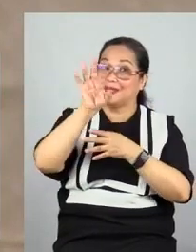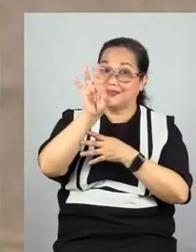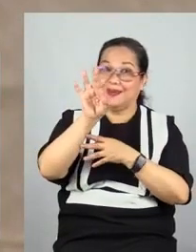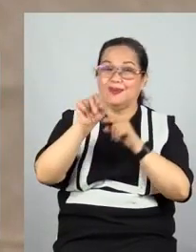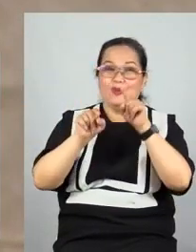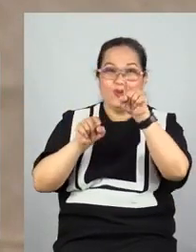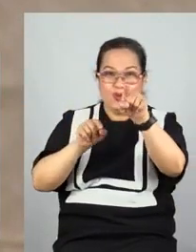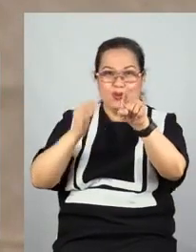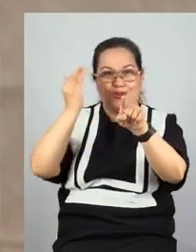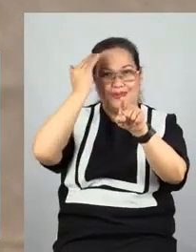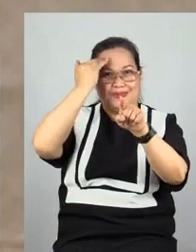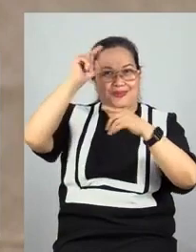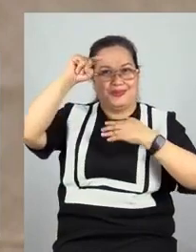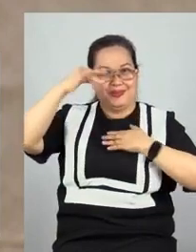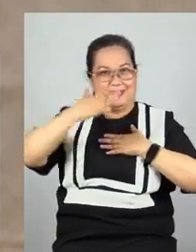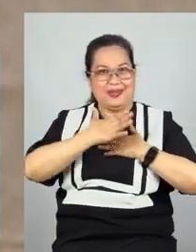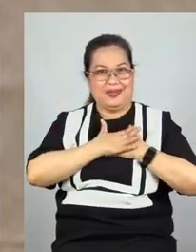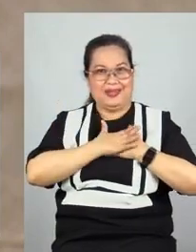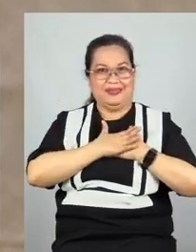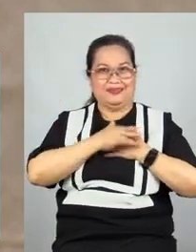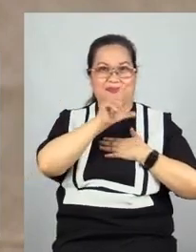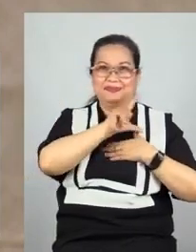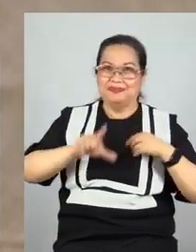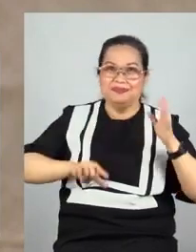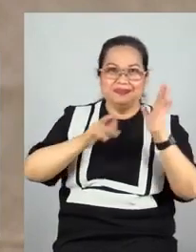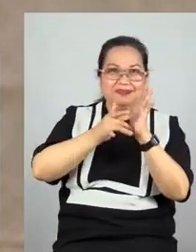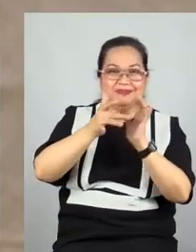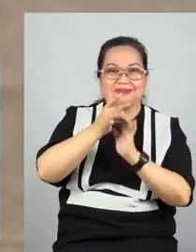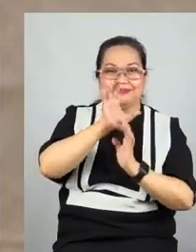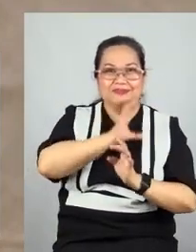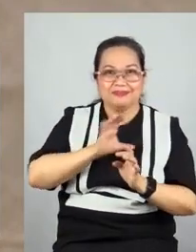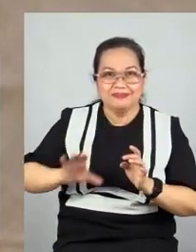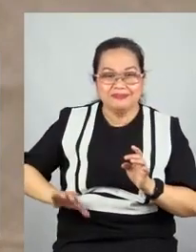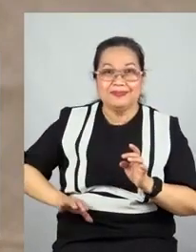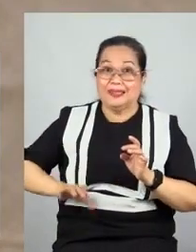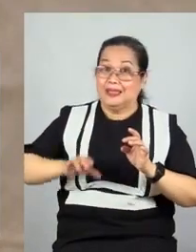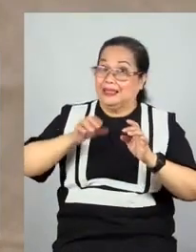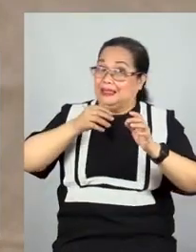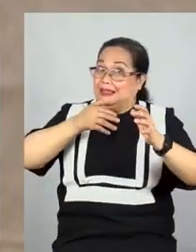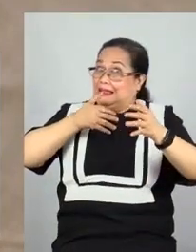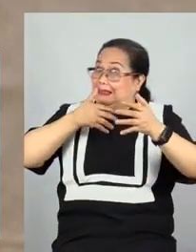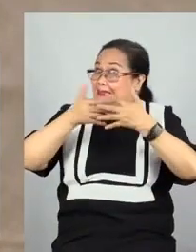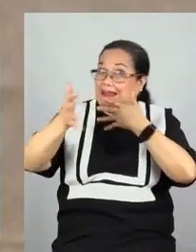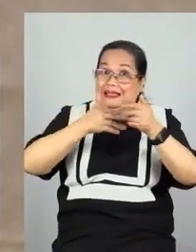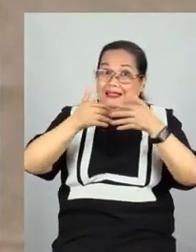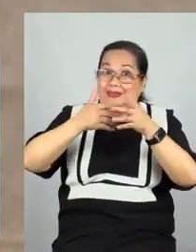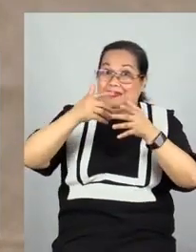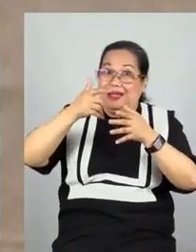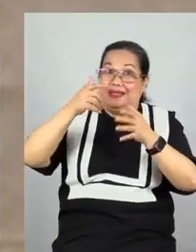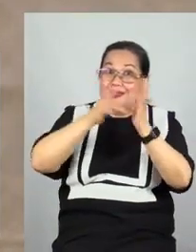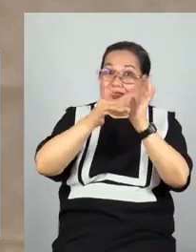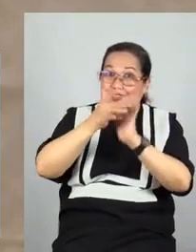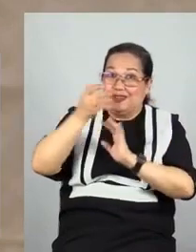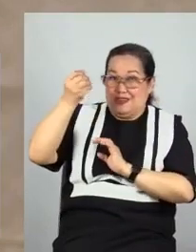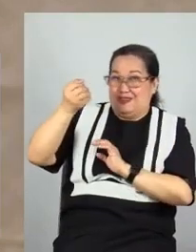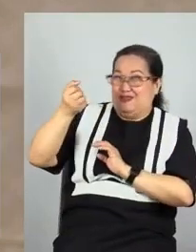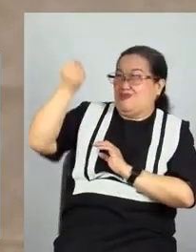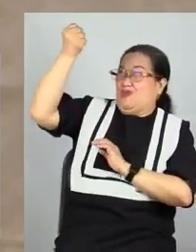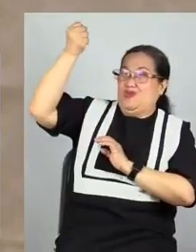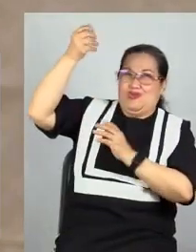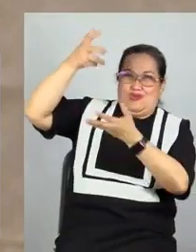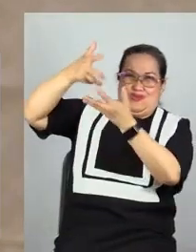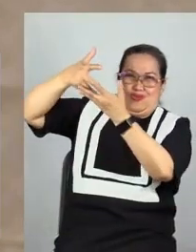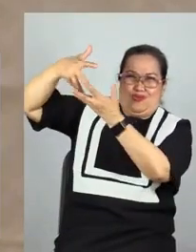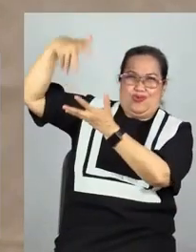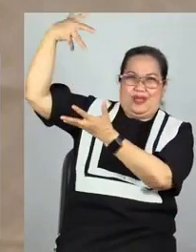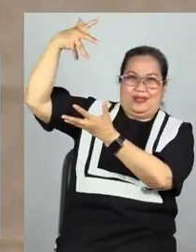for you know the grace of our Lord Jesus Christ, that though He was rich, He